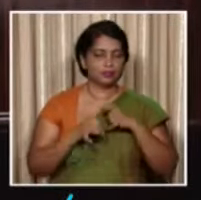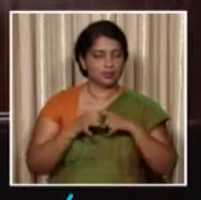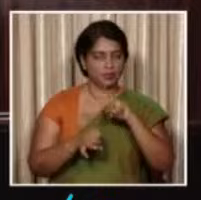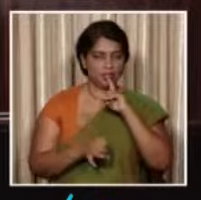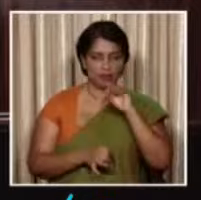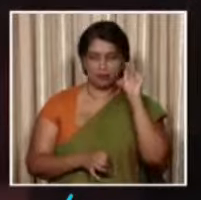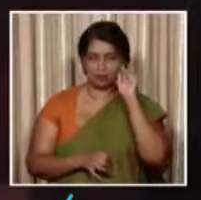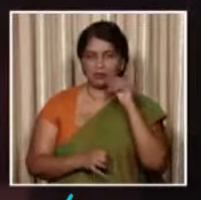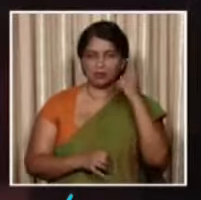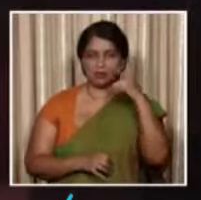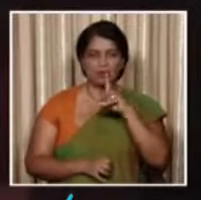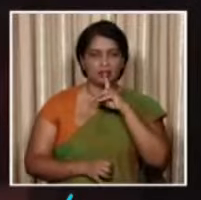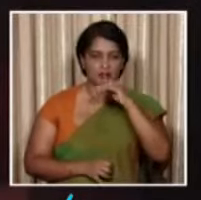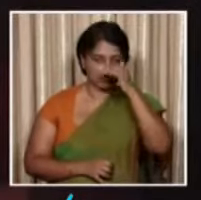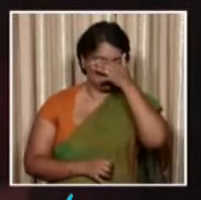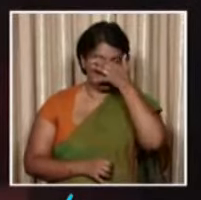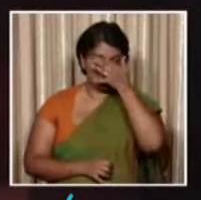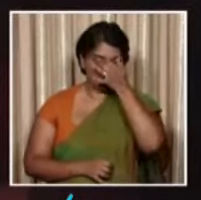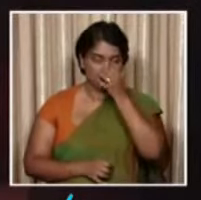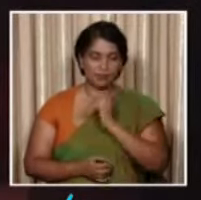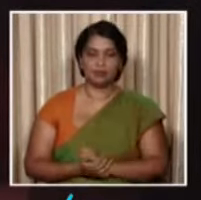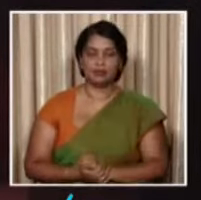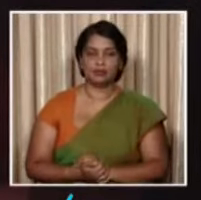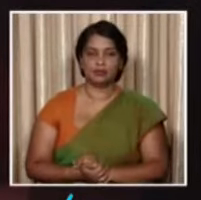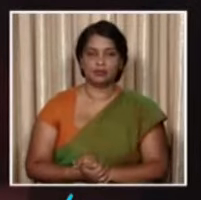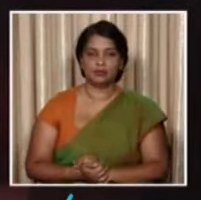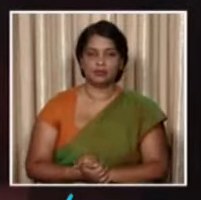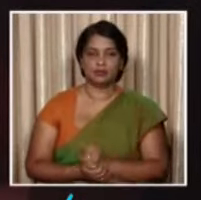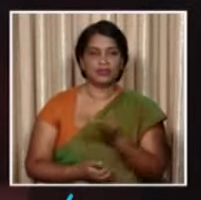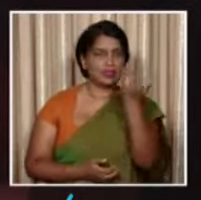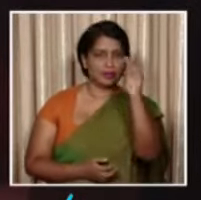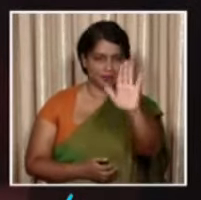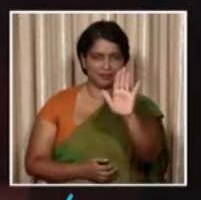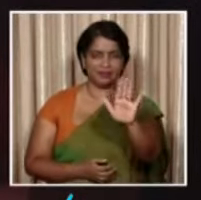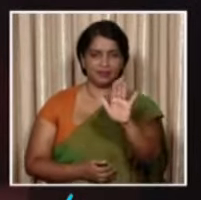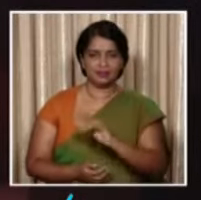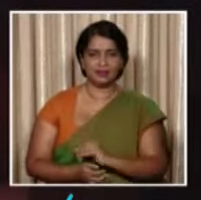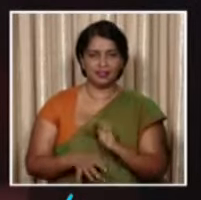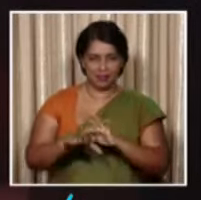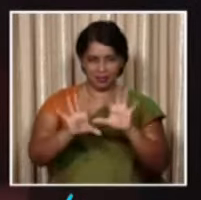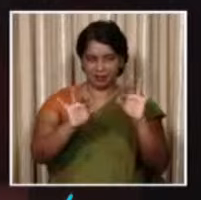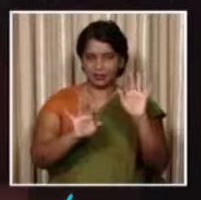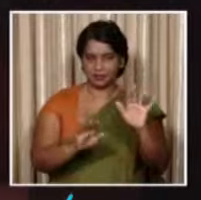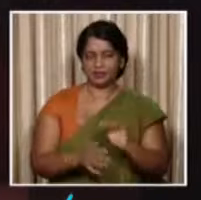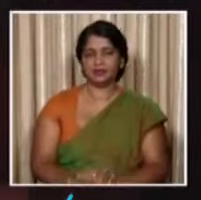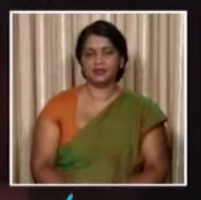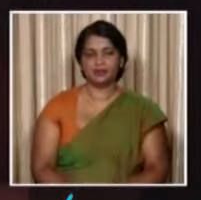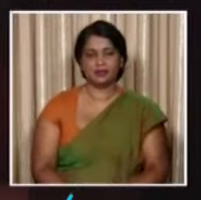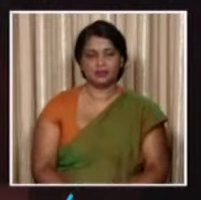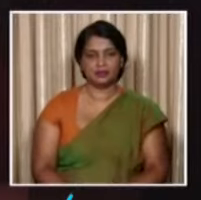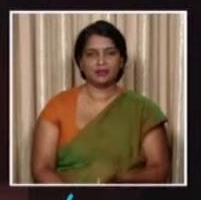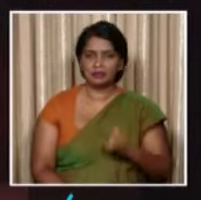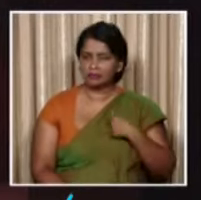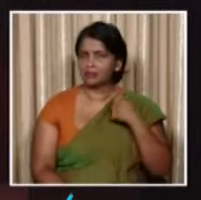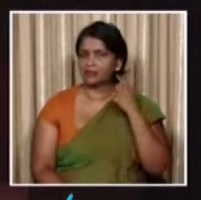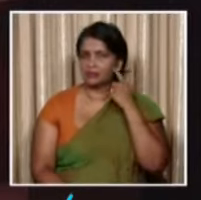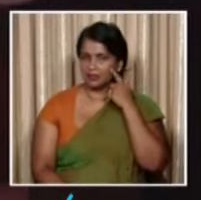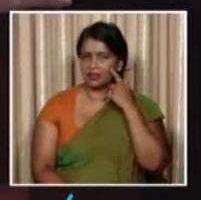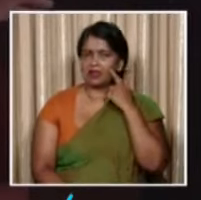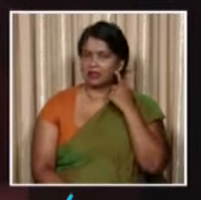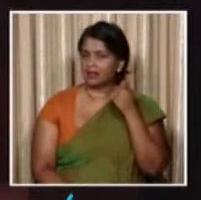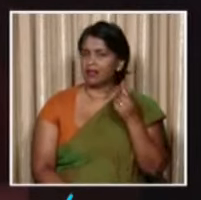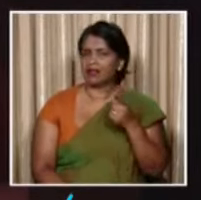කතානායකතුමනි, ගරු නියෝජ්‍ය කතානායකතුමනි, ඔබතුමා පොඩක් යන්න එපා, පොඩක් ඉන්න විනාඩියක්. දැන් ඔබතුමා මං හිතන්නේ